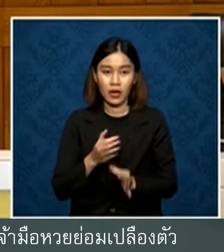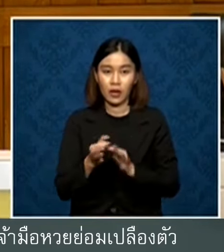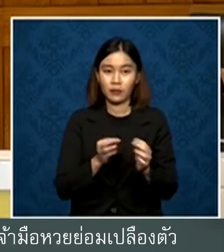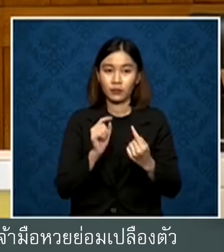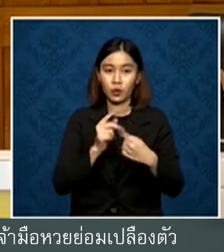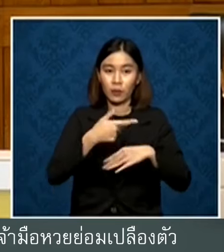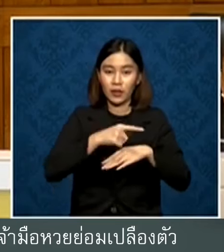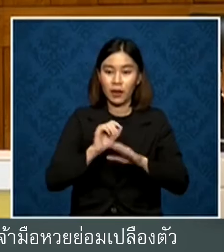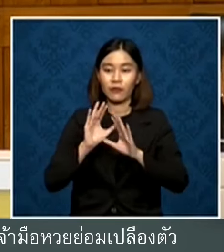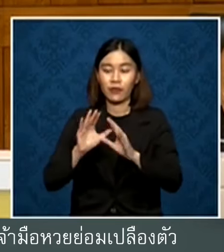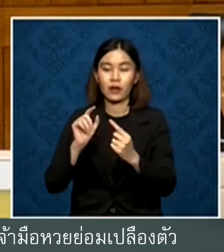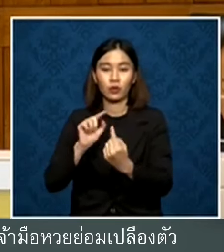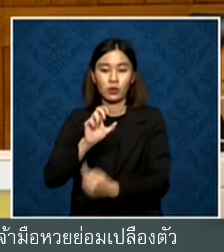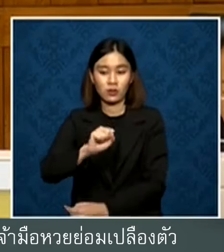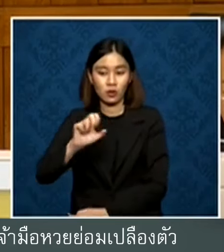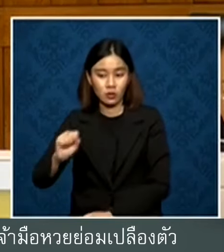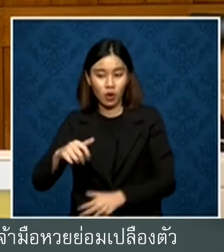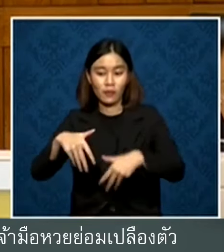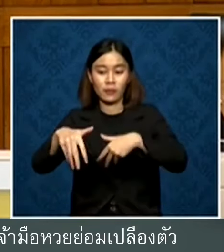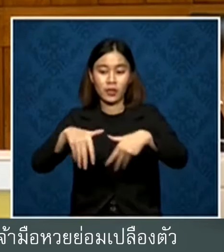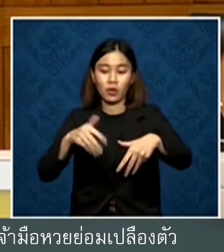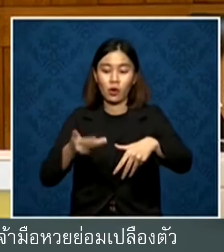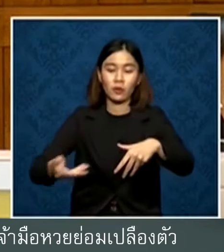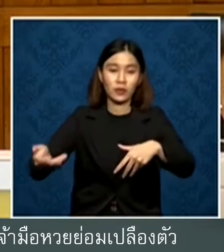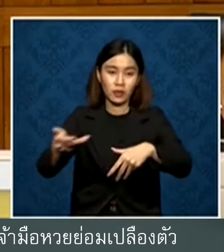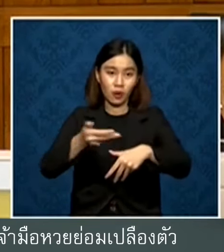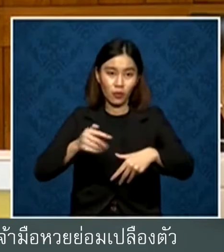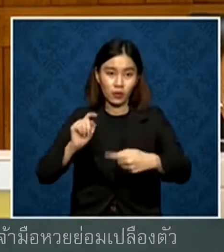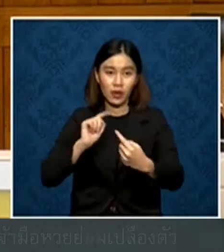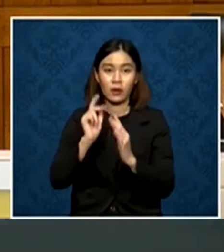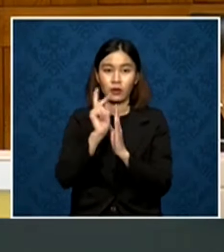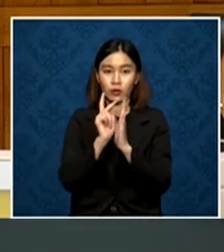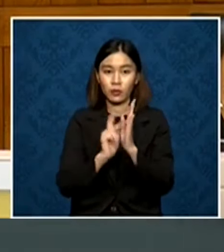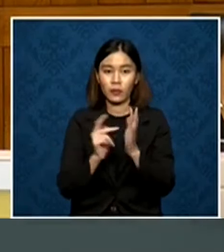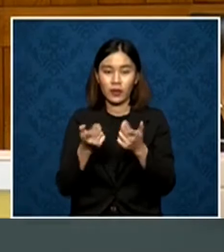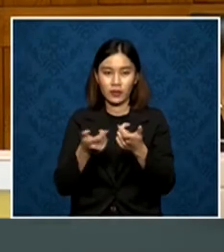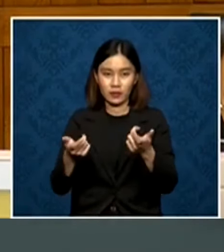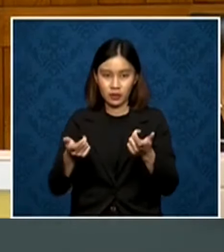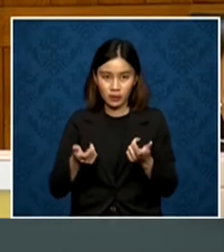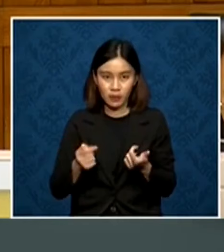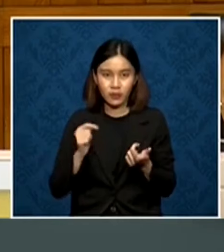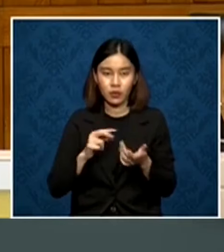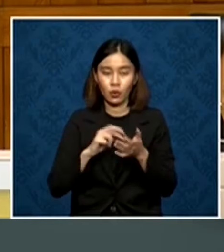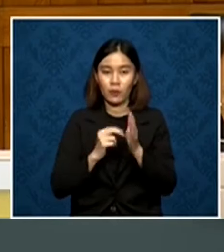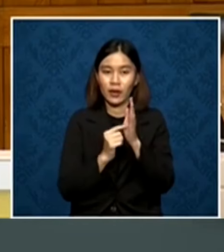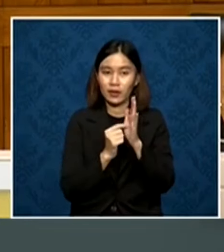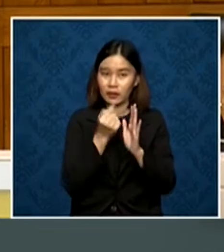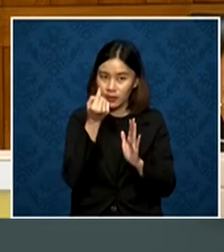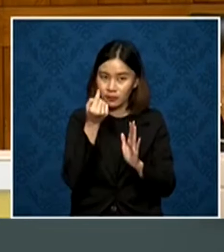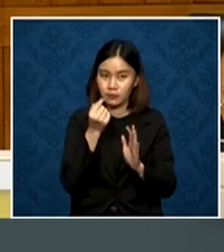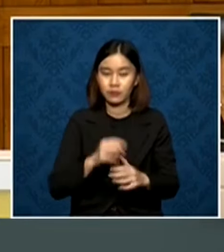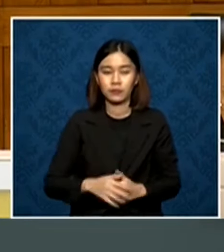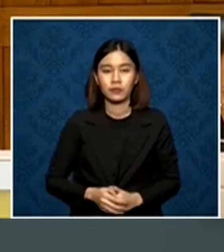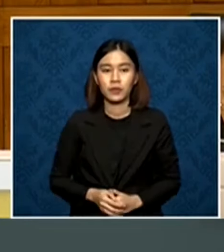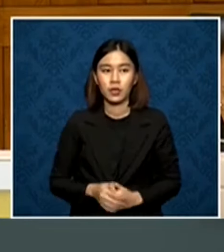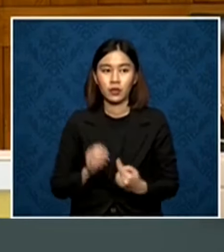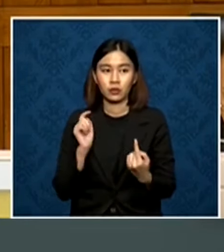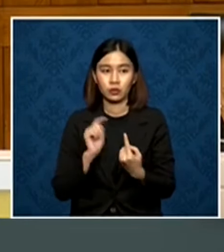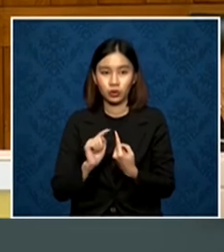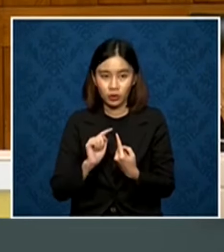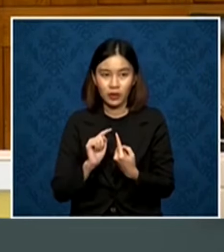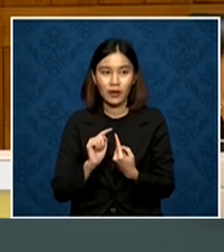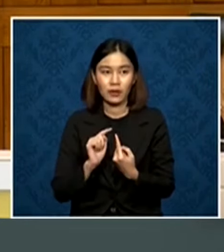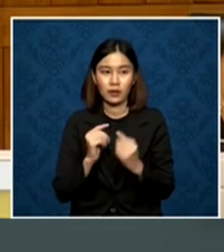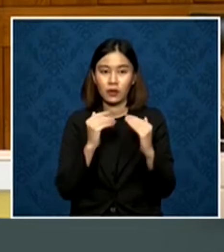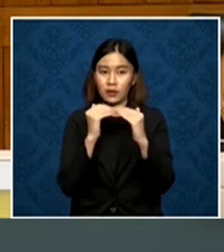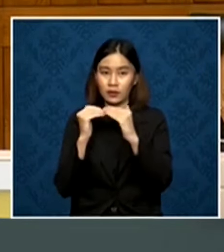ยังส.สรวมทั้งผ่านไปยังพี่น้องประชาชนครับว่ากฎหมายฉบับนี้เป็นจุดเริ่มต้นของการสร้าง